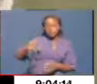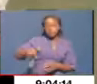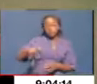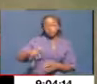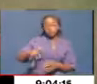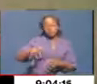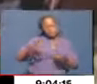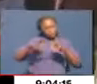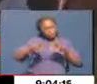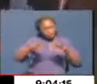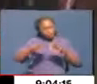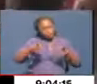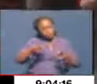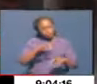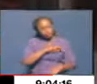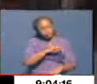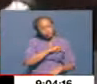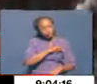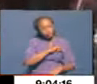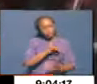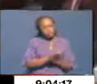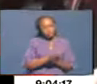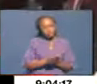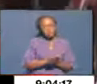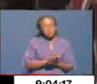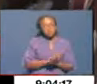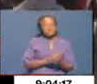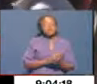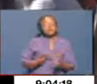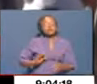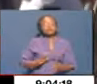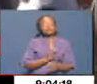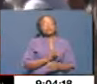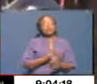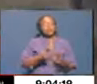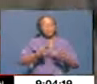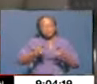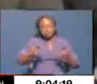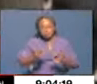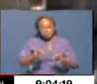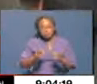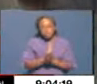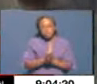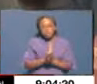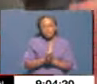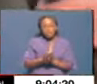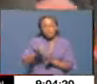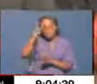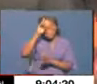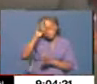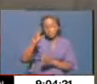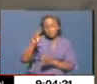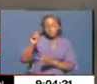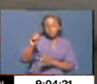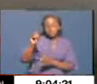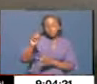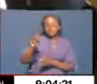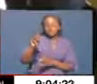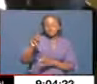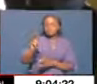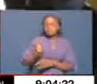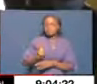fact-finding mission. The Fred Outa led committee toward the troubled Ol-Moran, Wangwashe and Matwiki